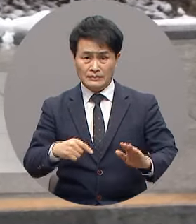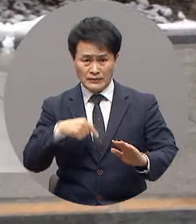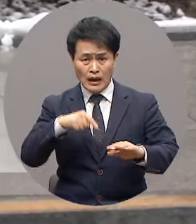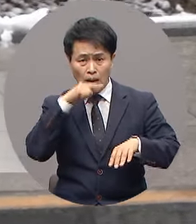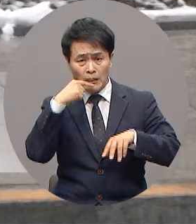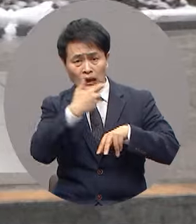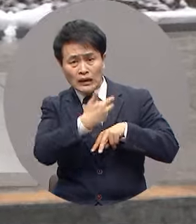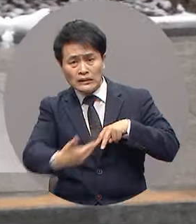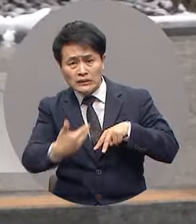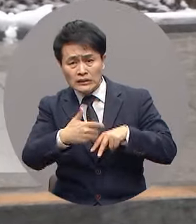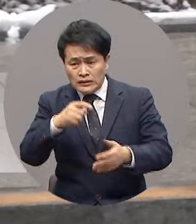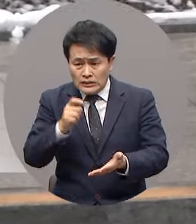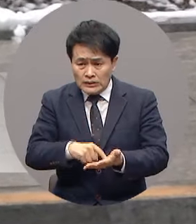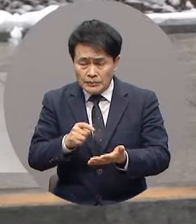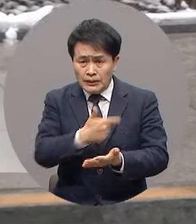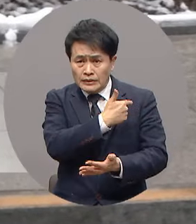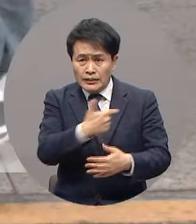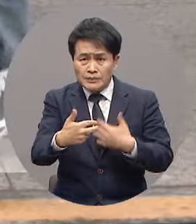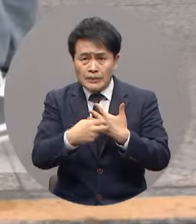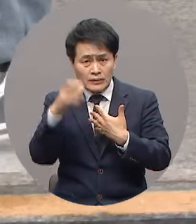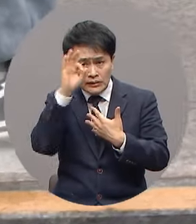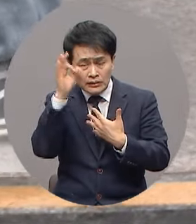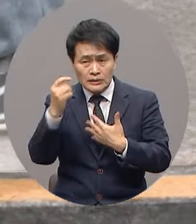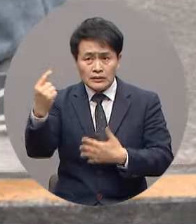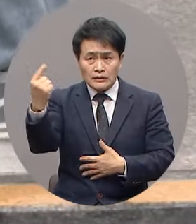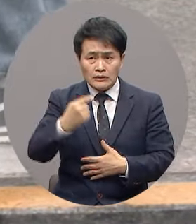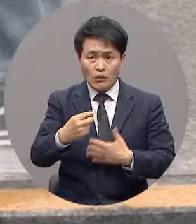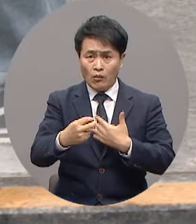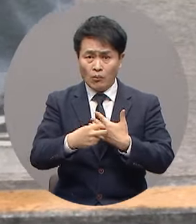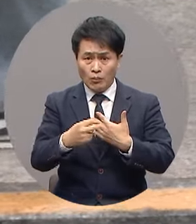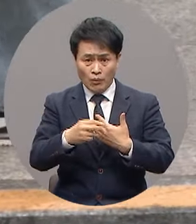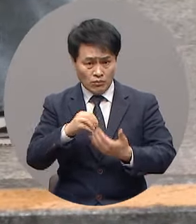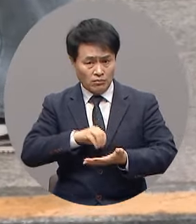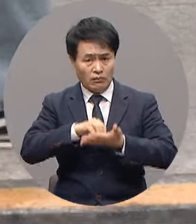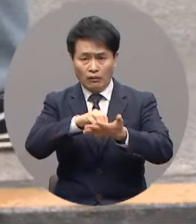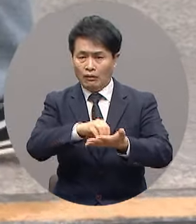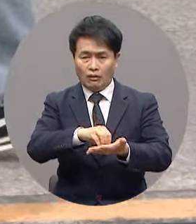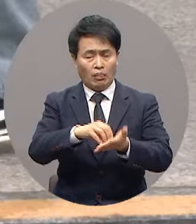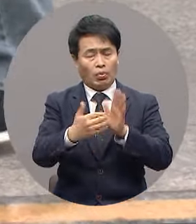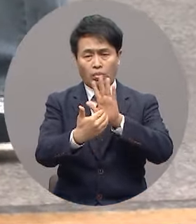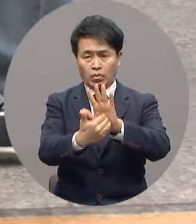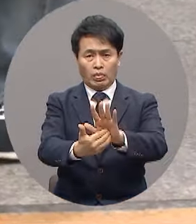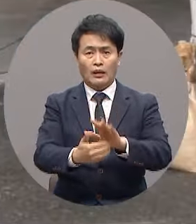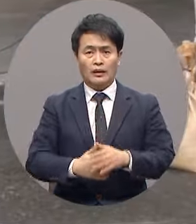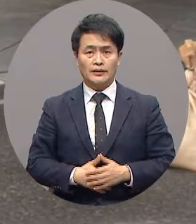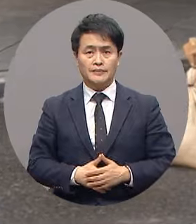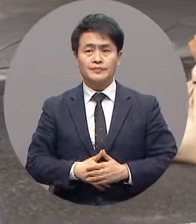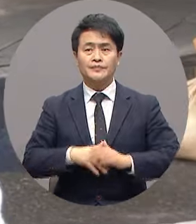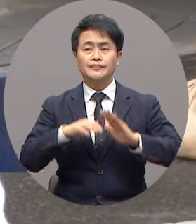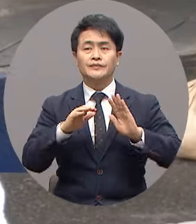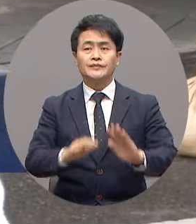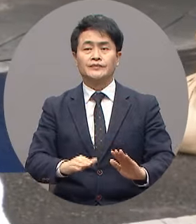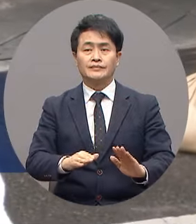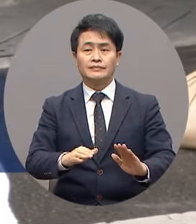피가 흘러 급하게 대형병원을 찾아왔지만 병원에서 접수해 주지 않은 겁니다.